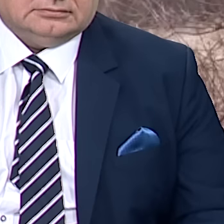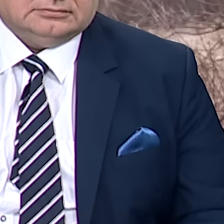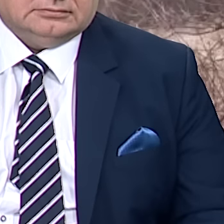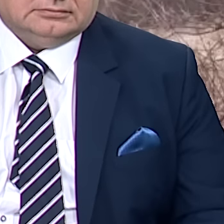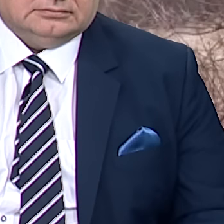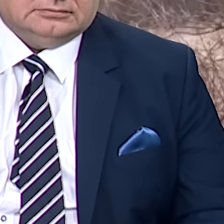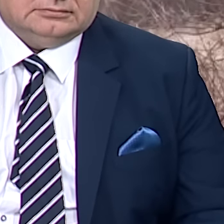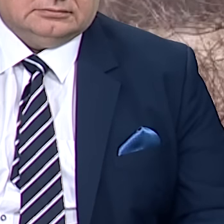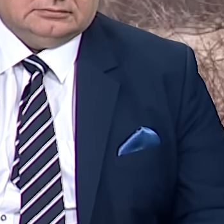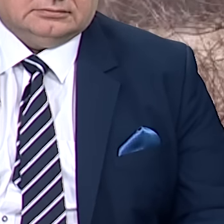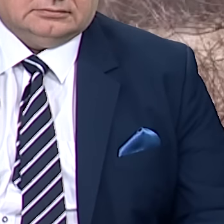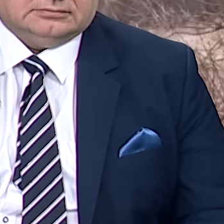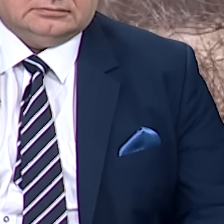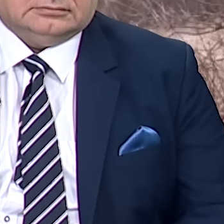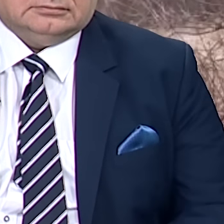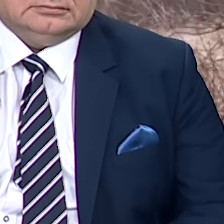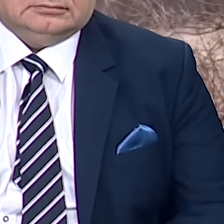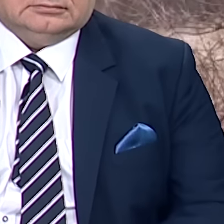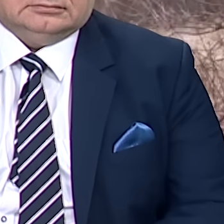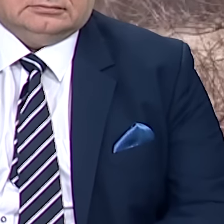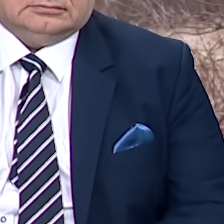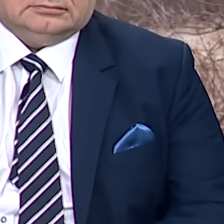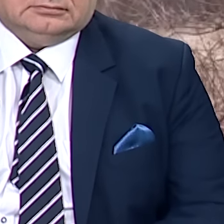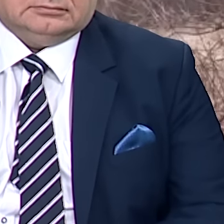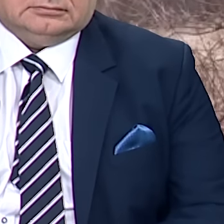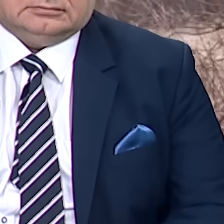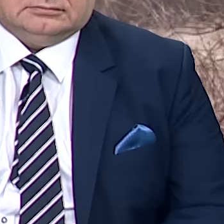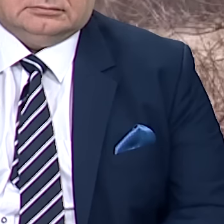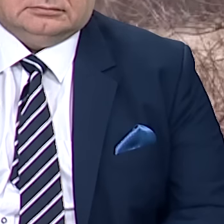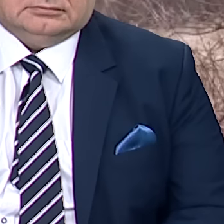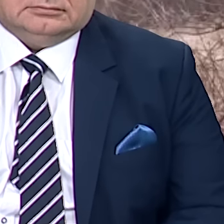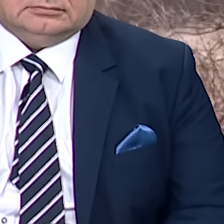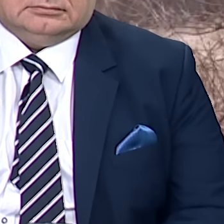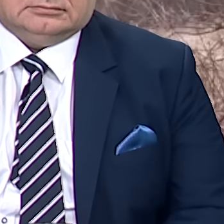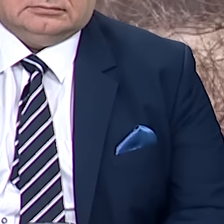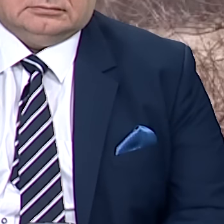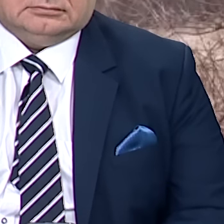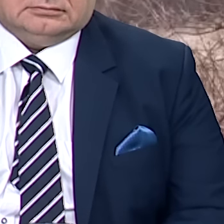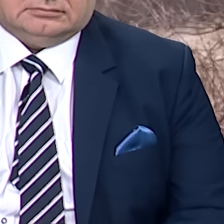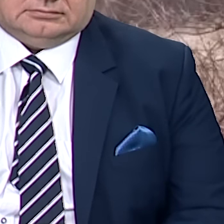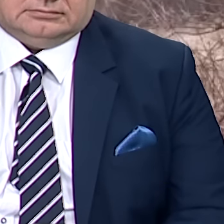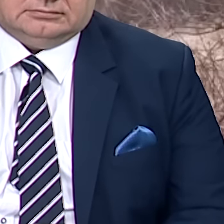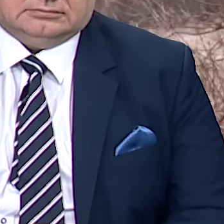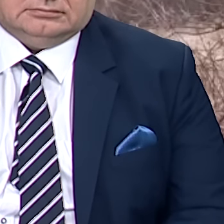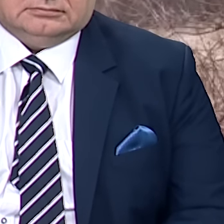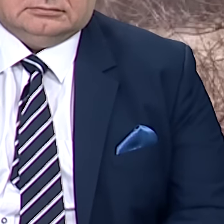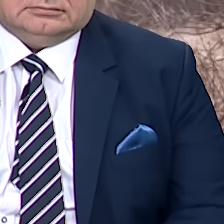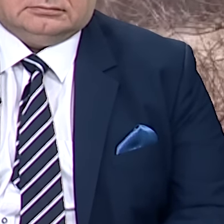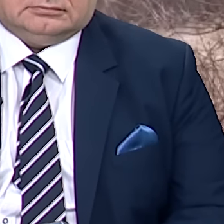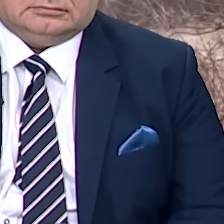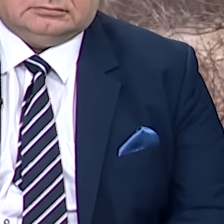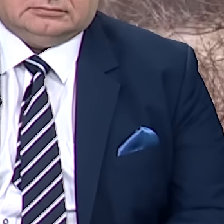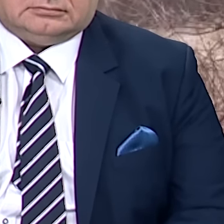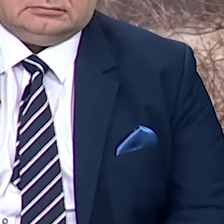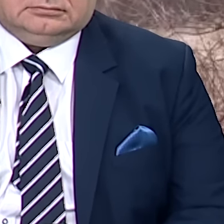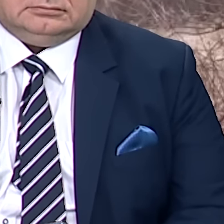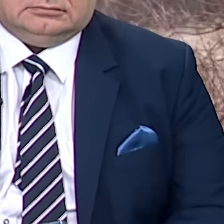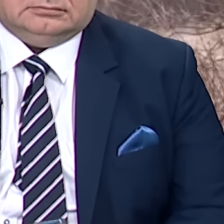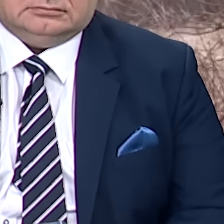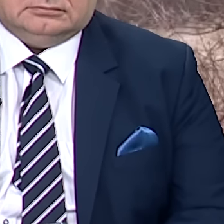jesteśmy już poddawani rozmaitym ćwiczeniom taktycznym ze strony rosyjskiego